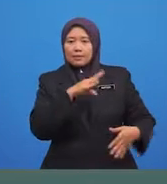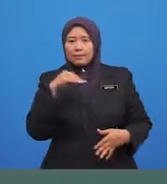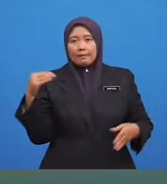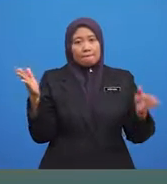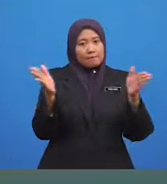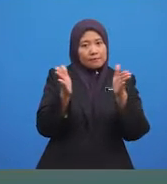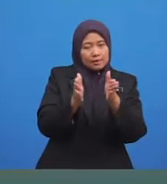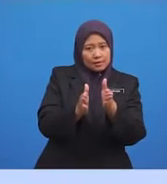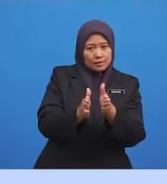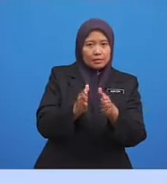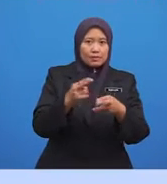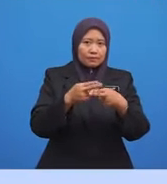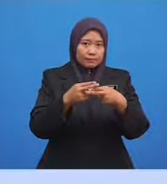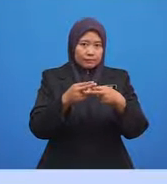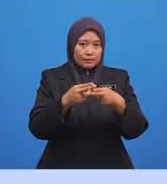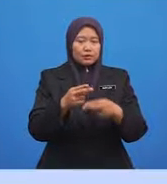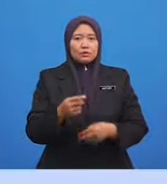menentukan ukuran panjang.